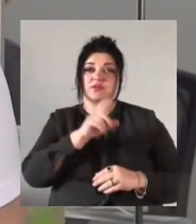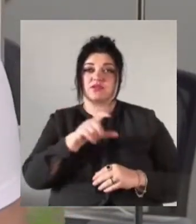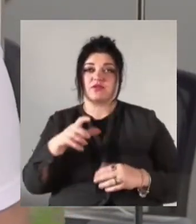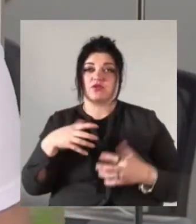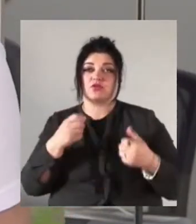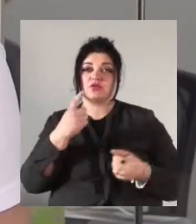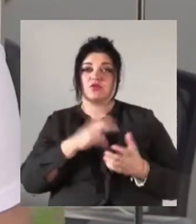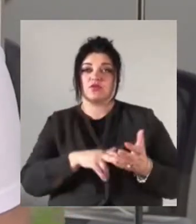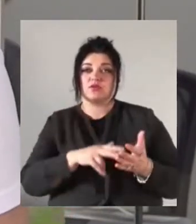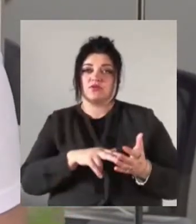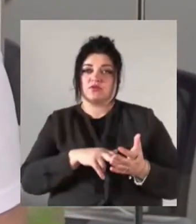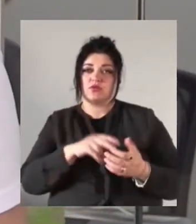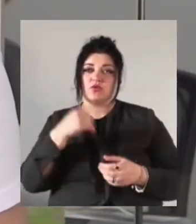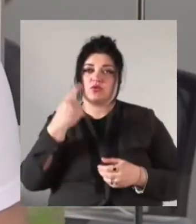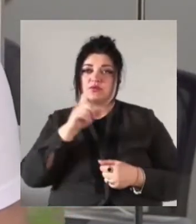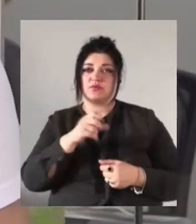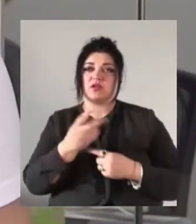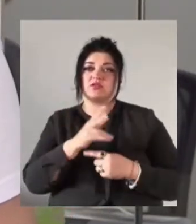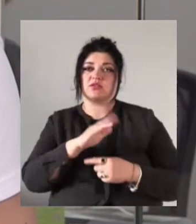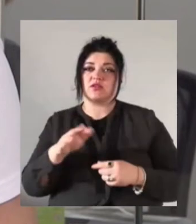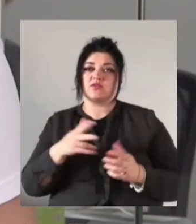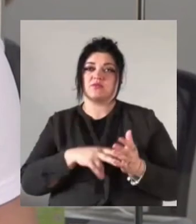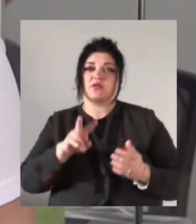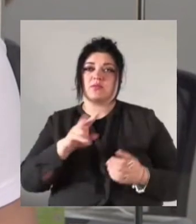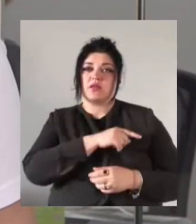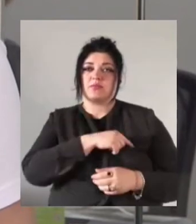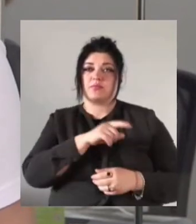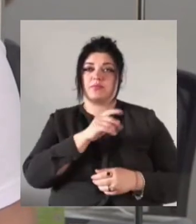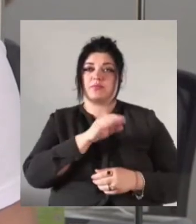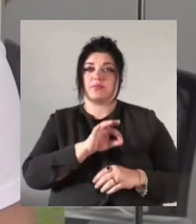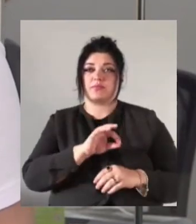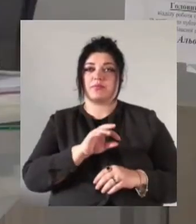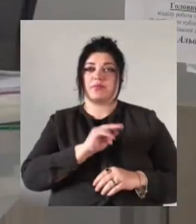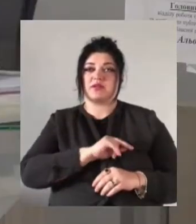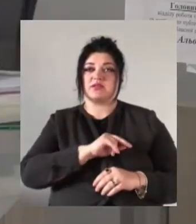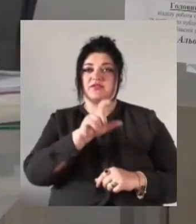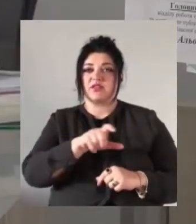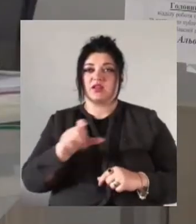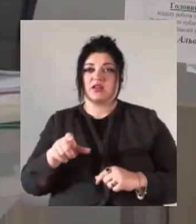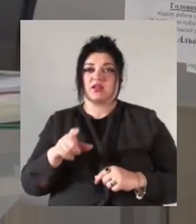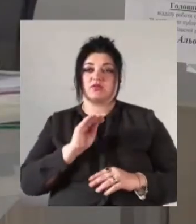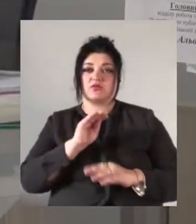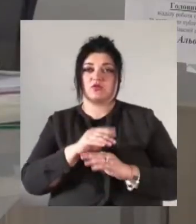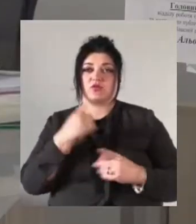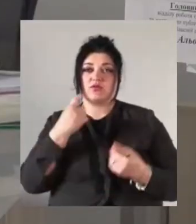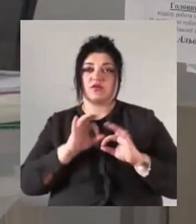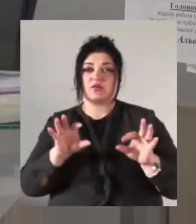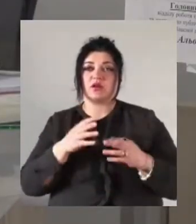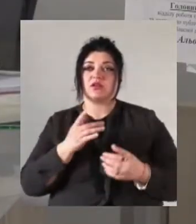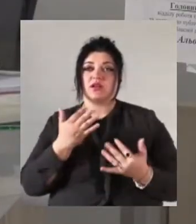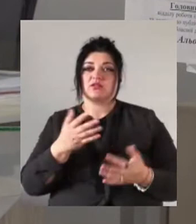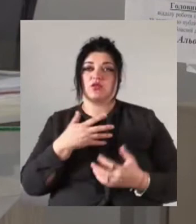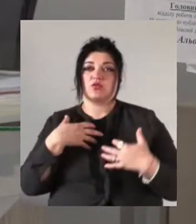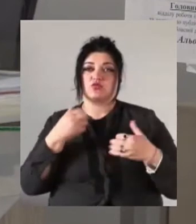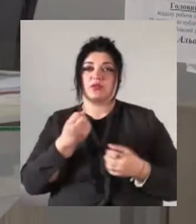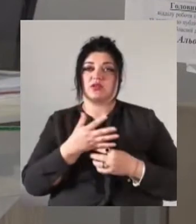з них 12 дітей, 52 медпрацівники. Додаткова інформація, кількість одужавших 15.05 складало